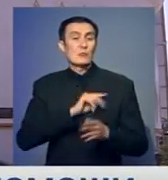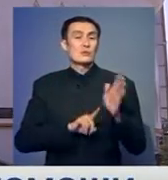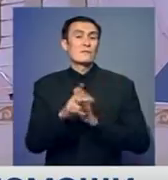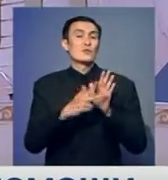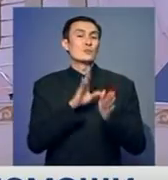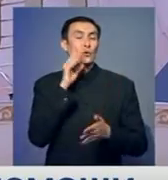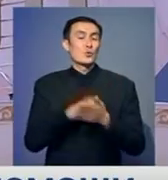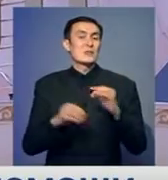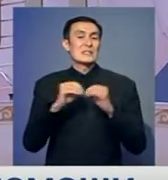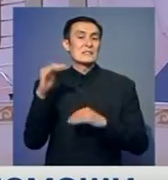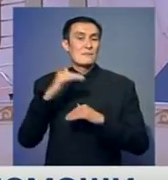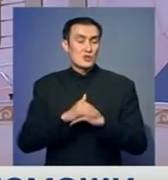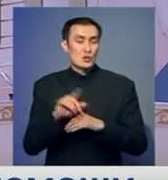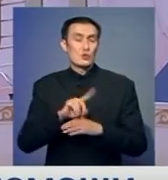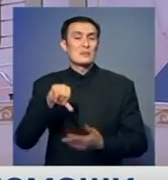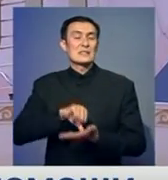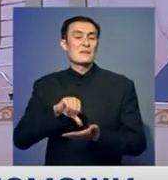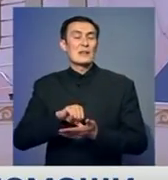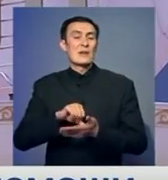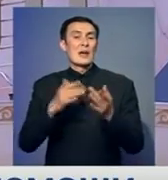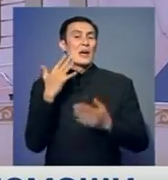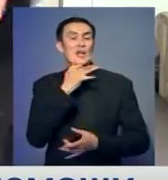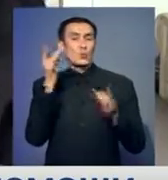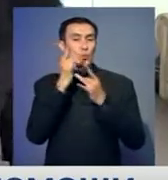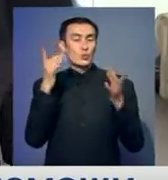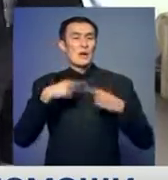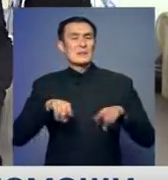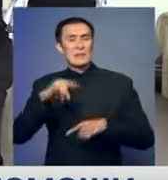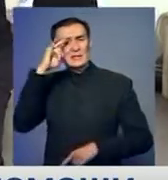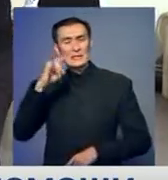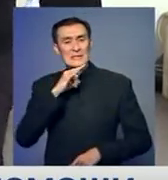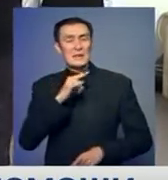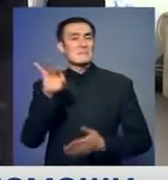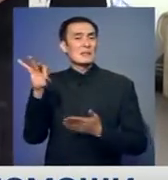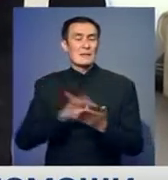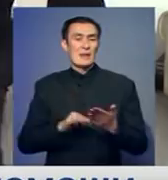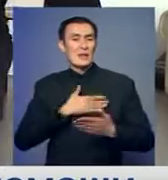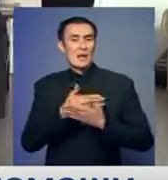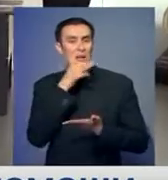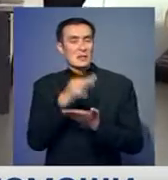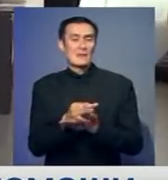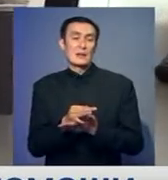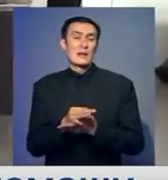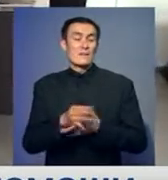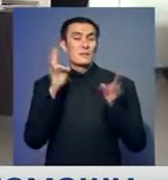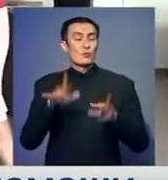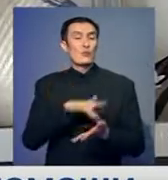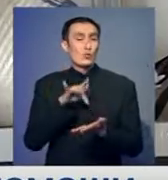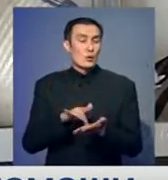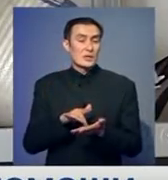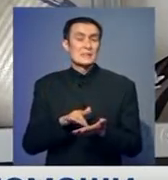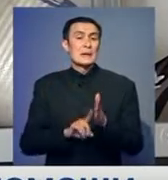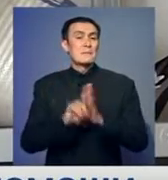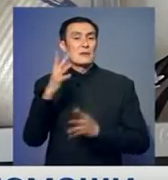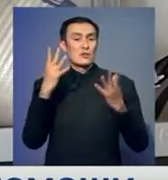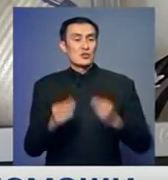утра до 10 вечера. И отмечу, что представители этнокультурных объединений со всего Казахстана мгновенно отреагировали на беду с Арыси. В Арысе с